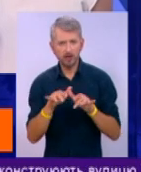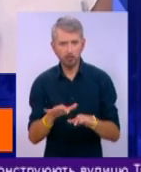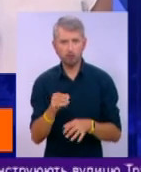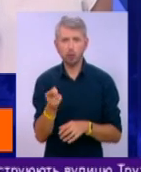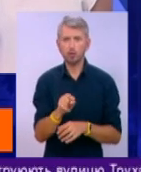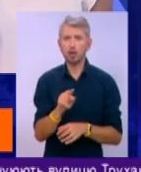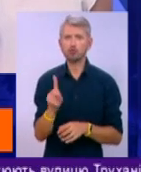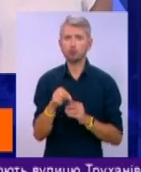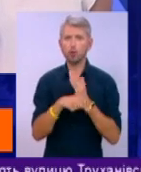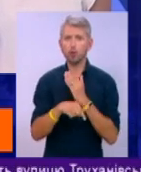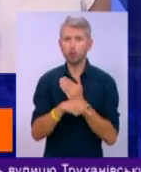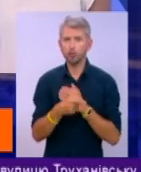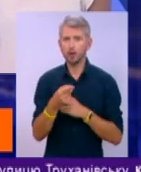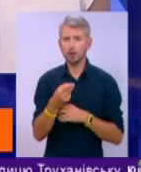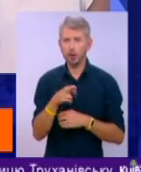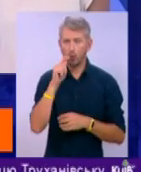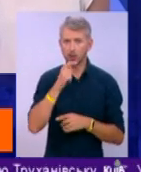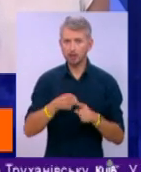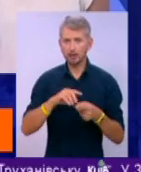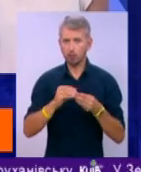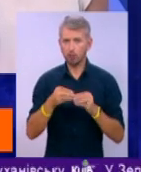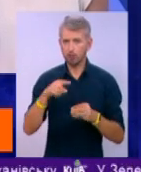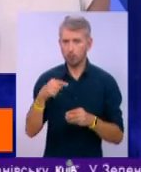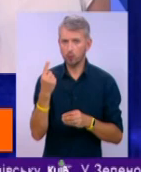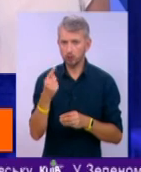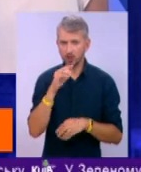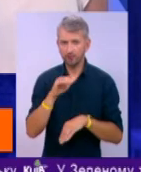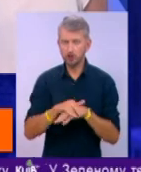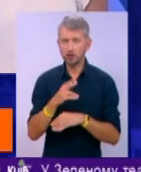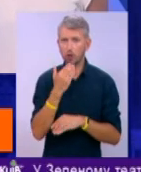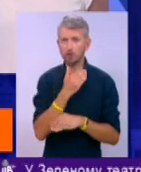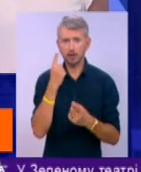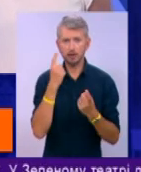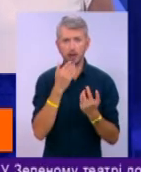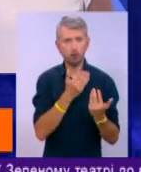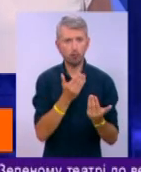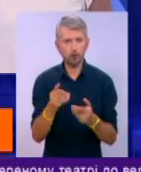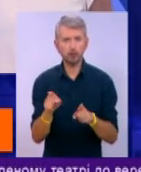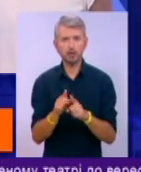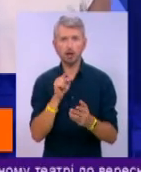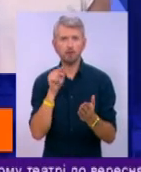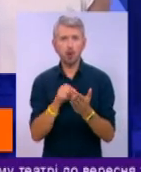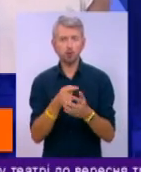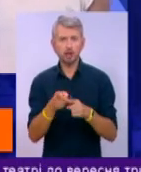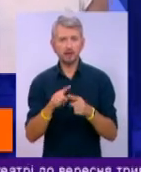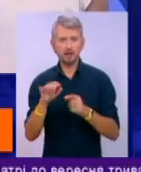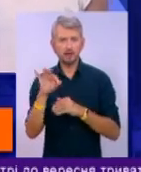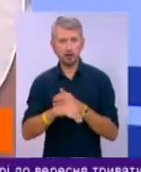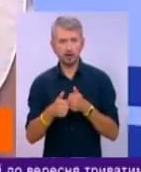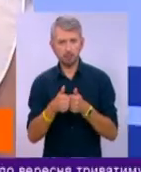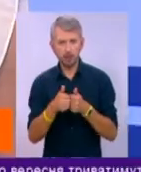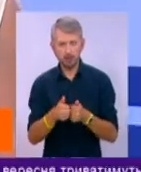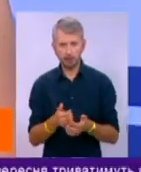справ? Про те, що корупція для України – це проблема номер один, свідчать як останні дані опитувань, так і вказування на це західних